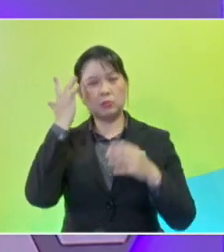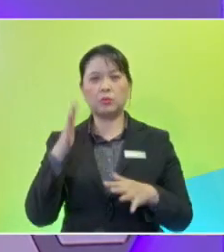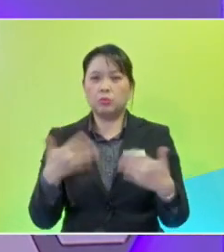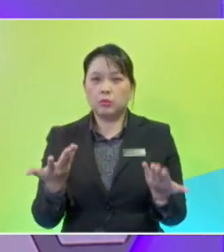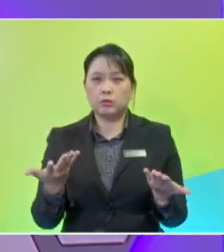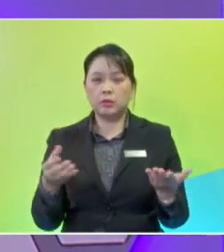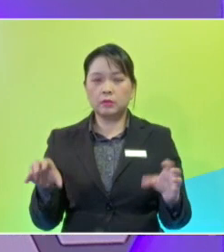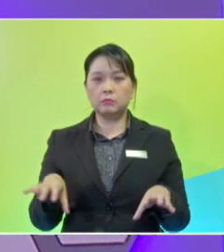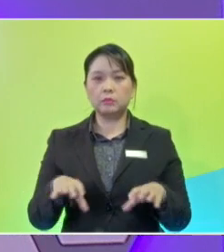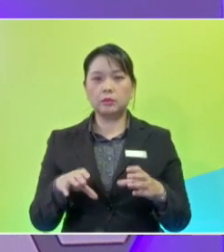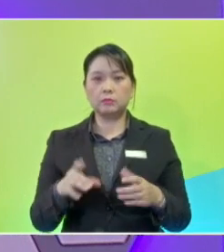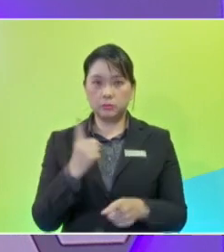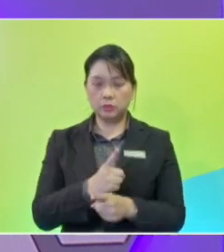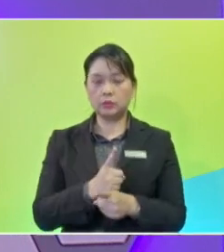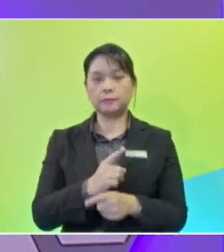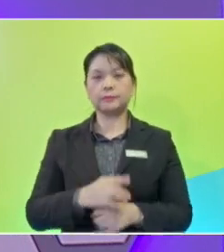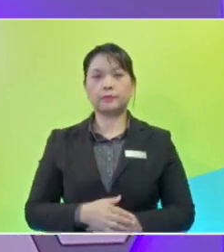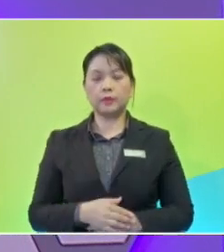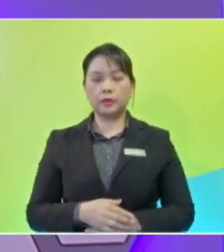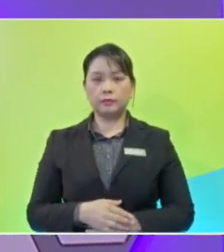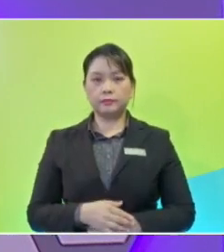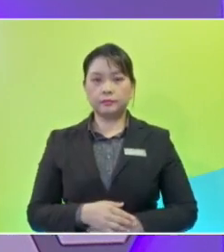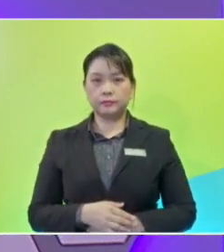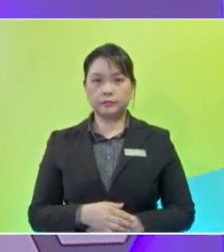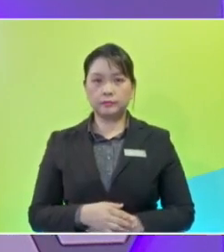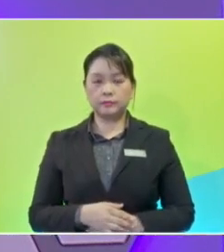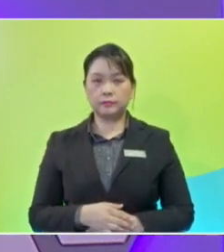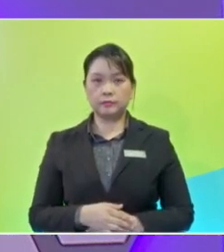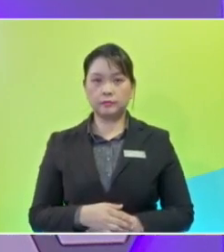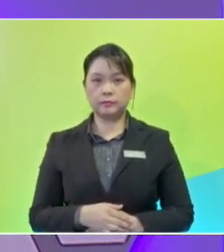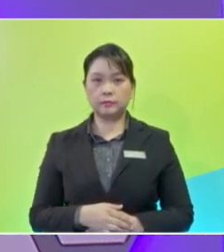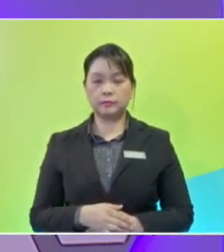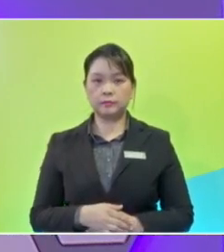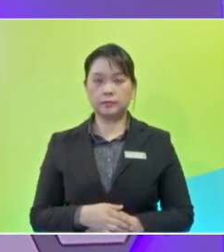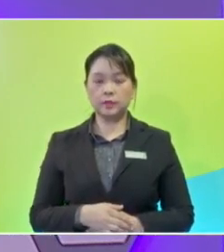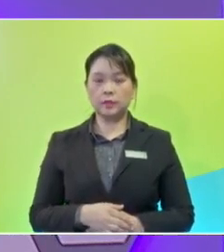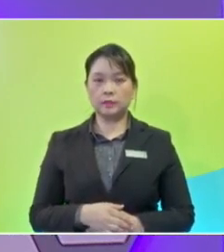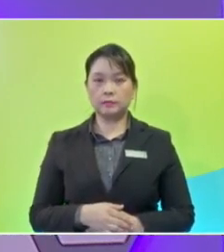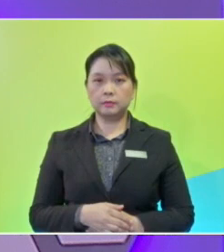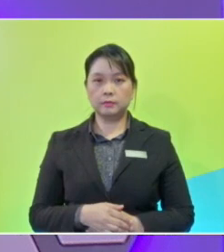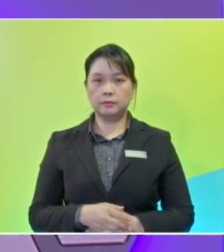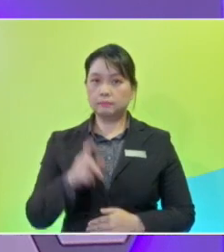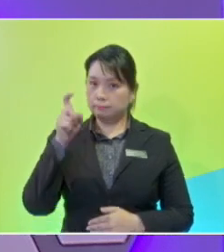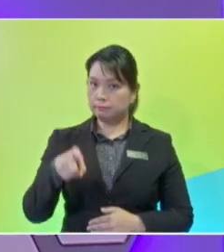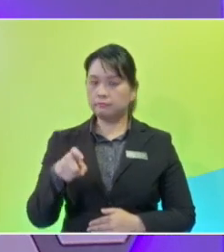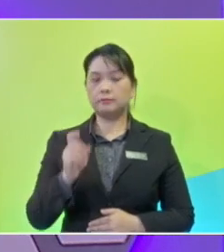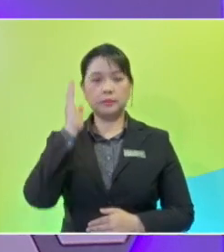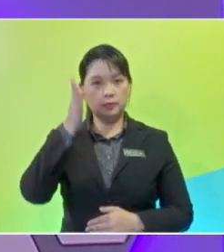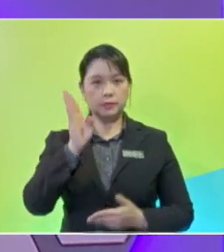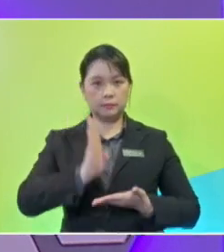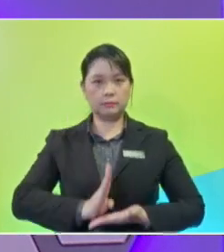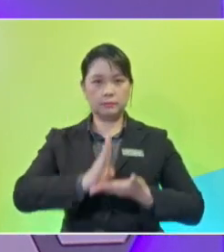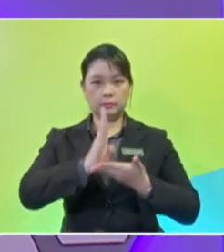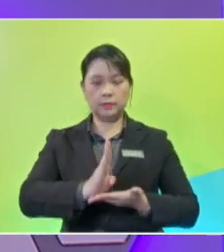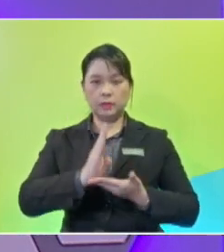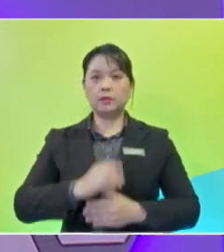apa yang telah ditunjukan oleh Cikgu ezami sendiri Saya pasti ingin membantu Anda suatu hari